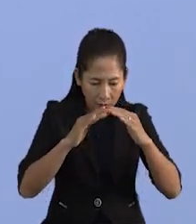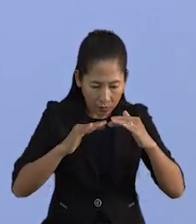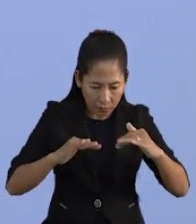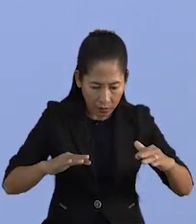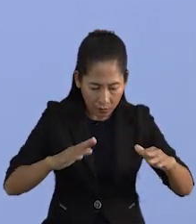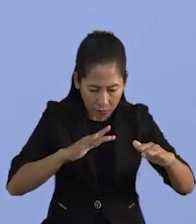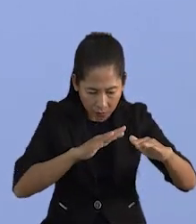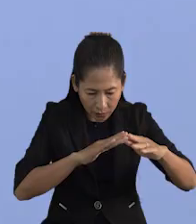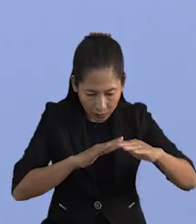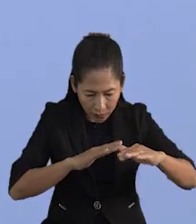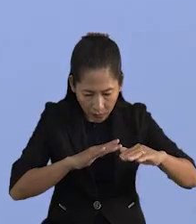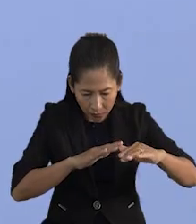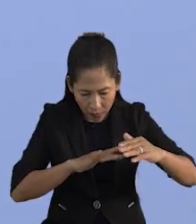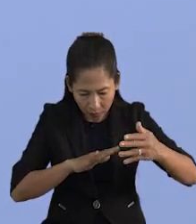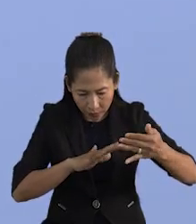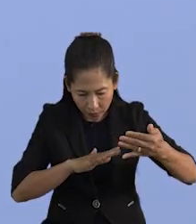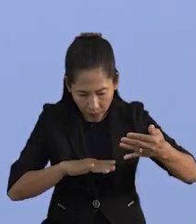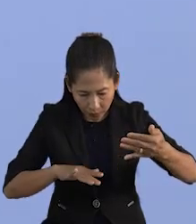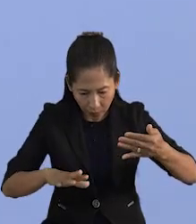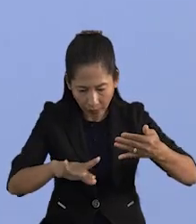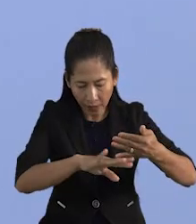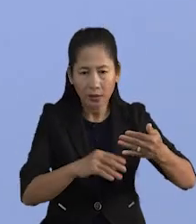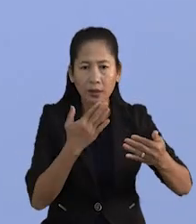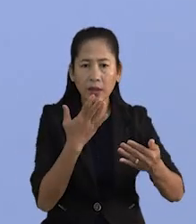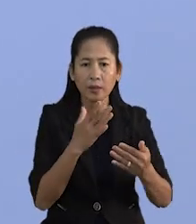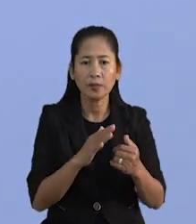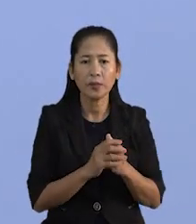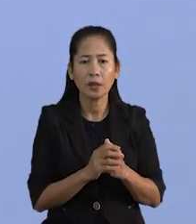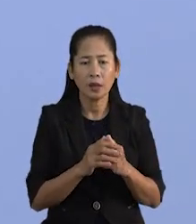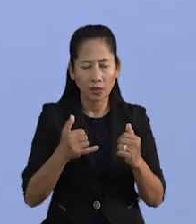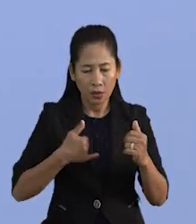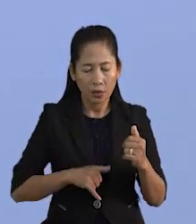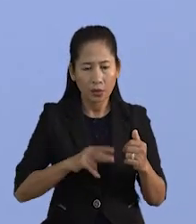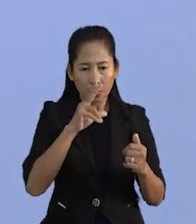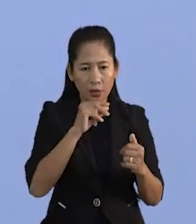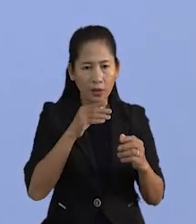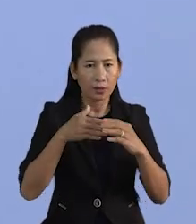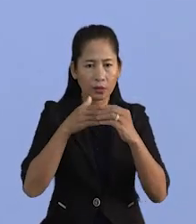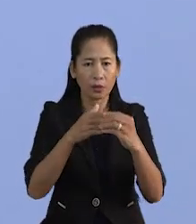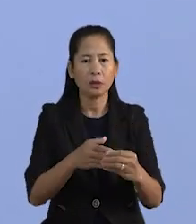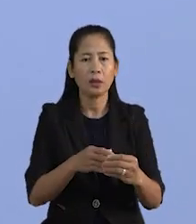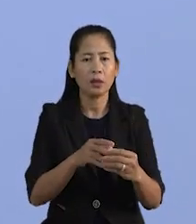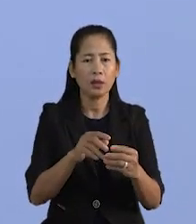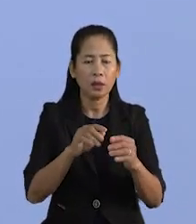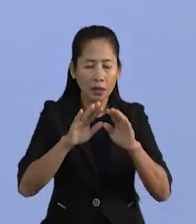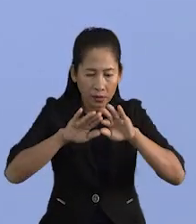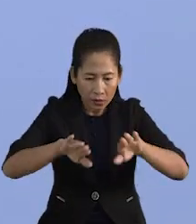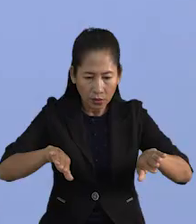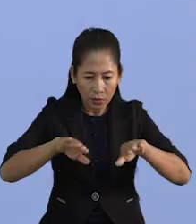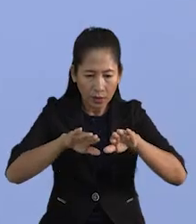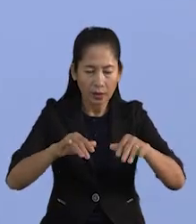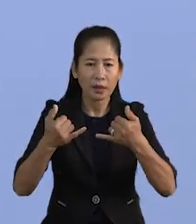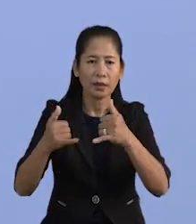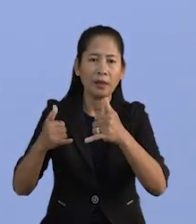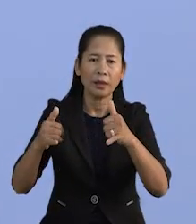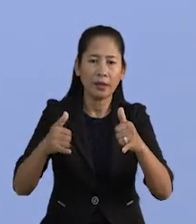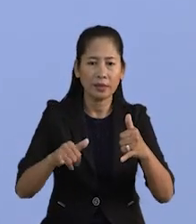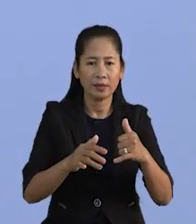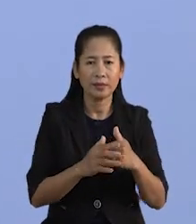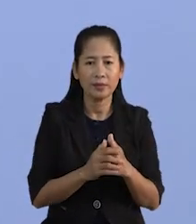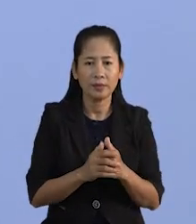កបាទបន្ទាប់មកទៀតកូនទានាំគ្នាចុះហែលទឹកលេងកំសាន្